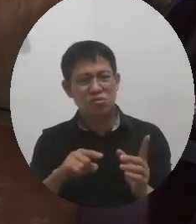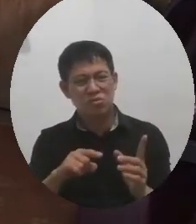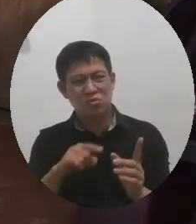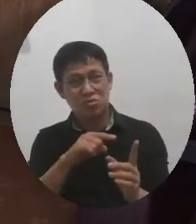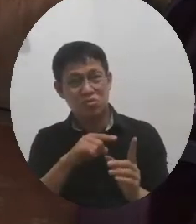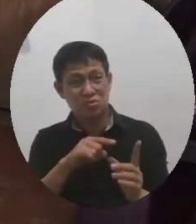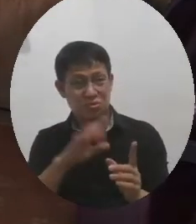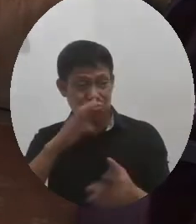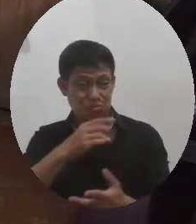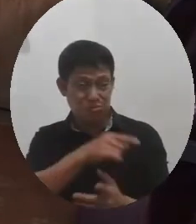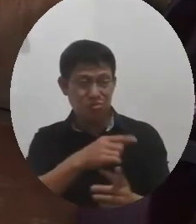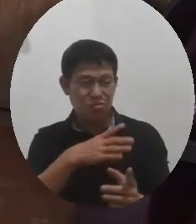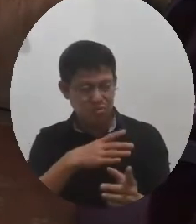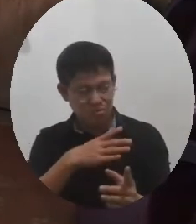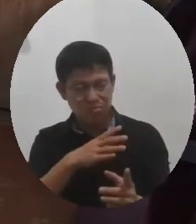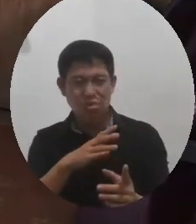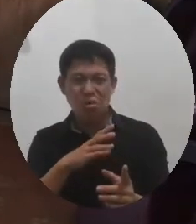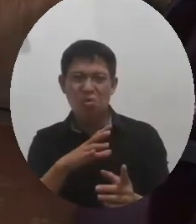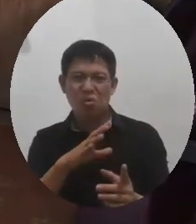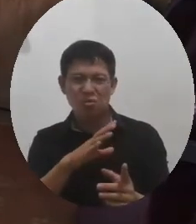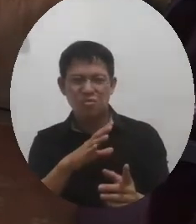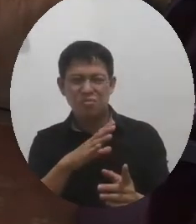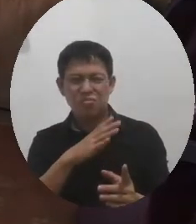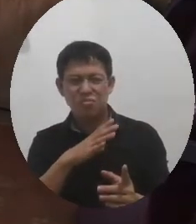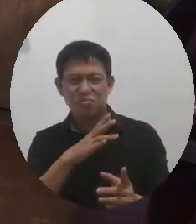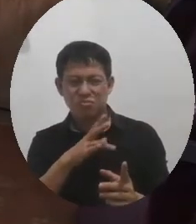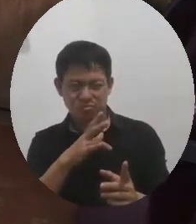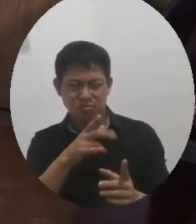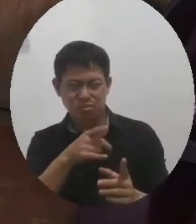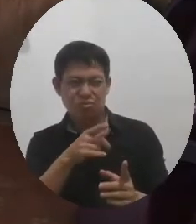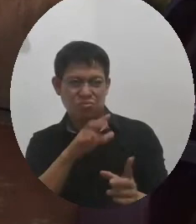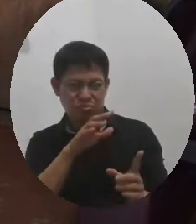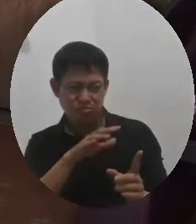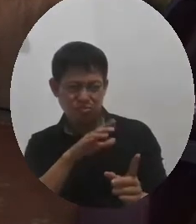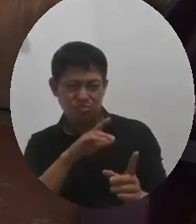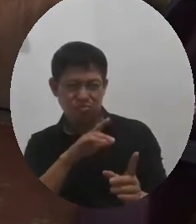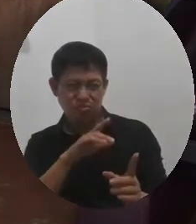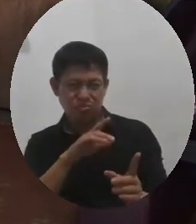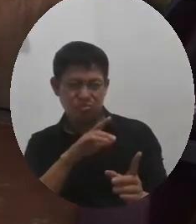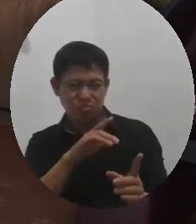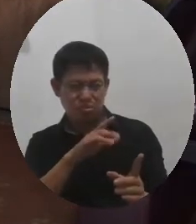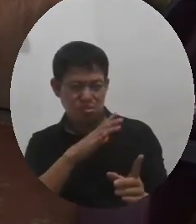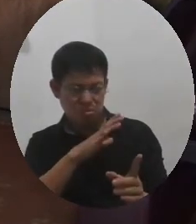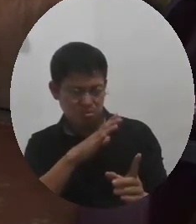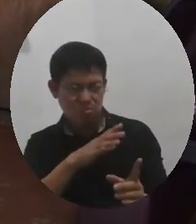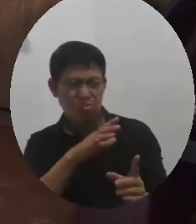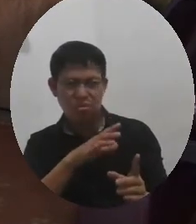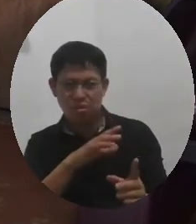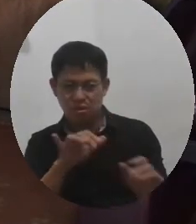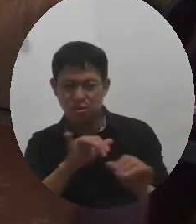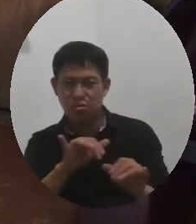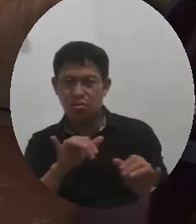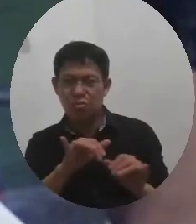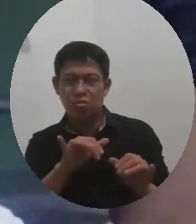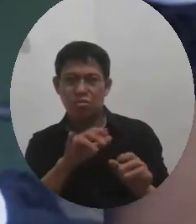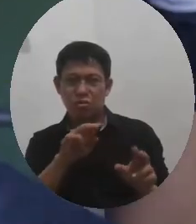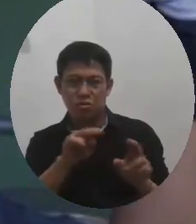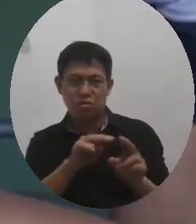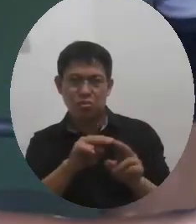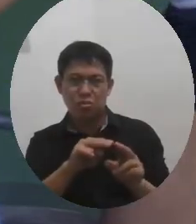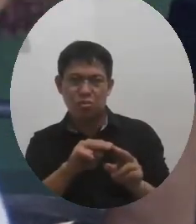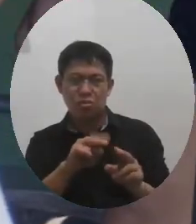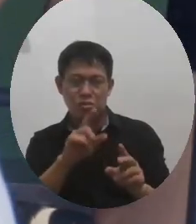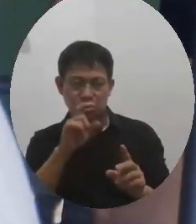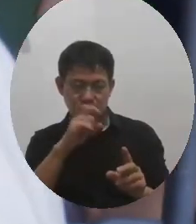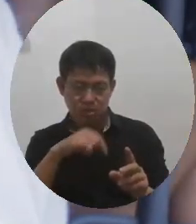normal. Kumbaga, hindi namin iisip na may autism yung anak. Pero syempre, nandun pa rin sa isip namin na doble